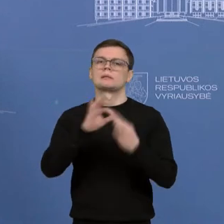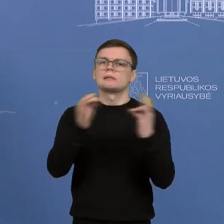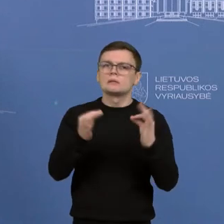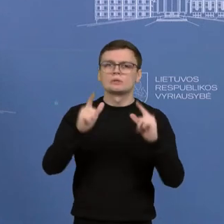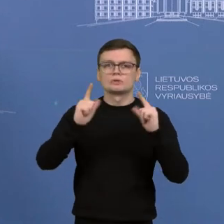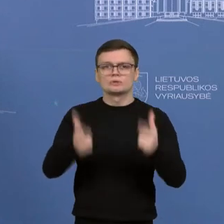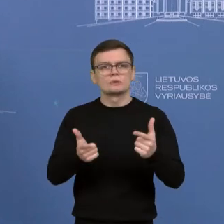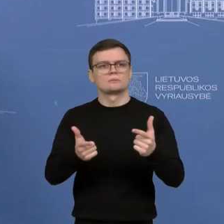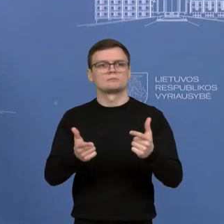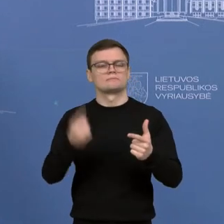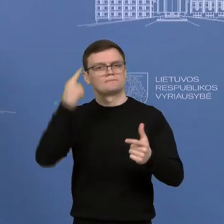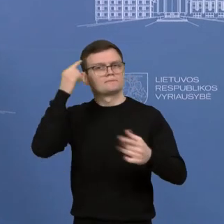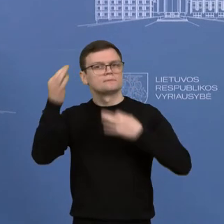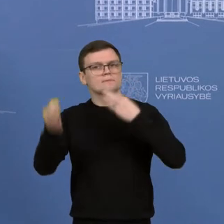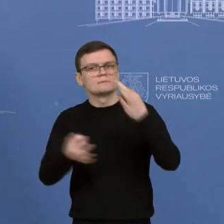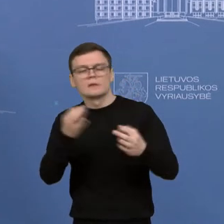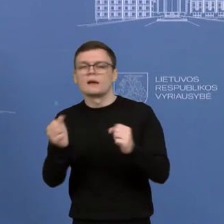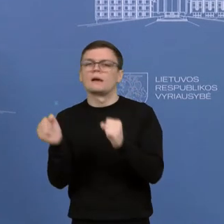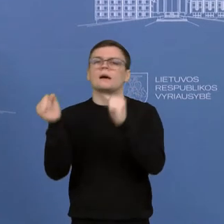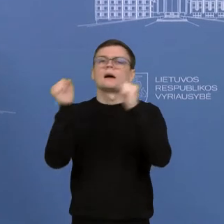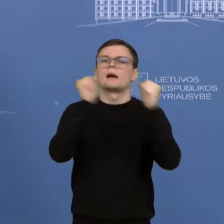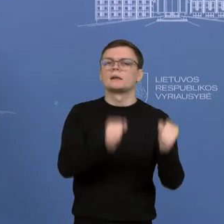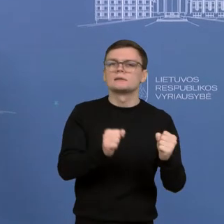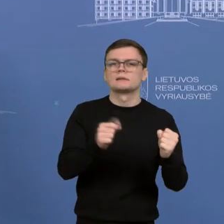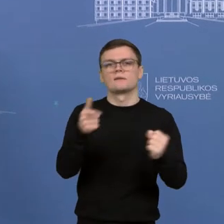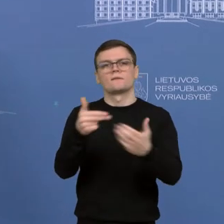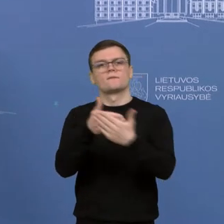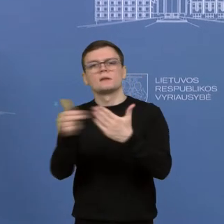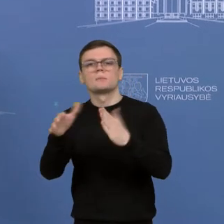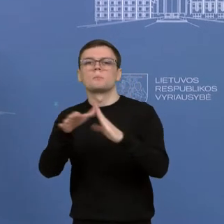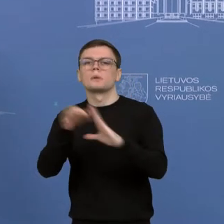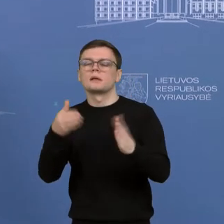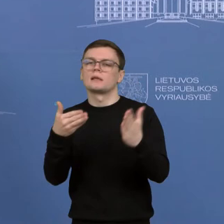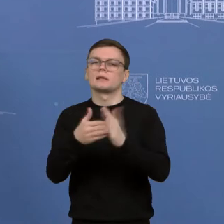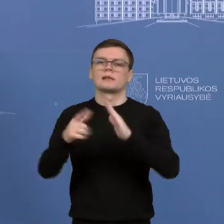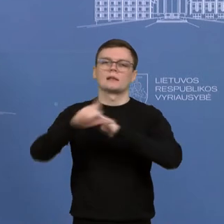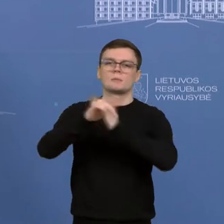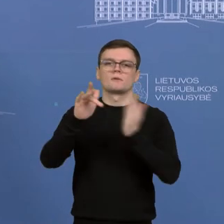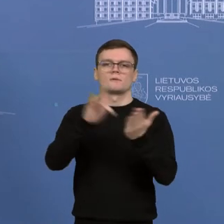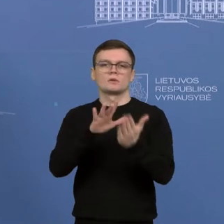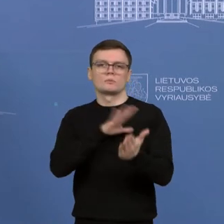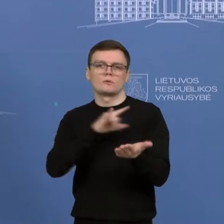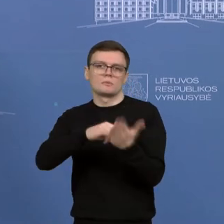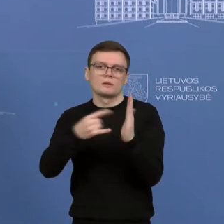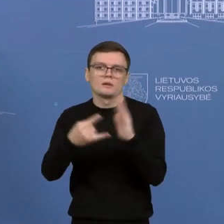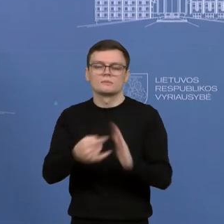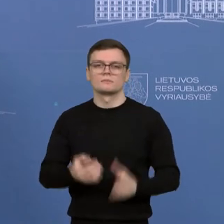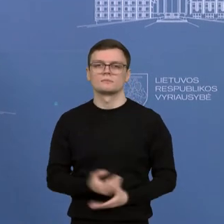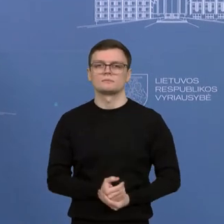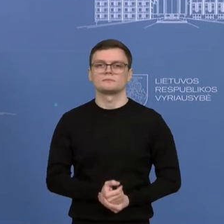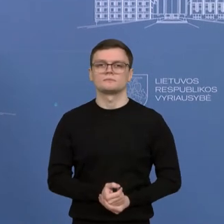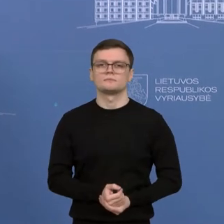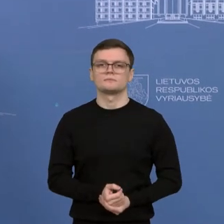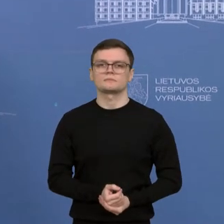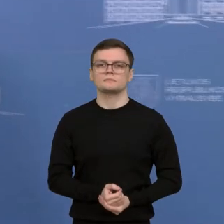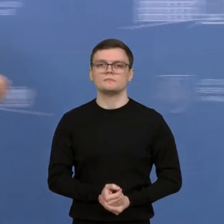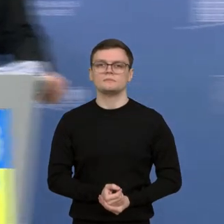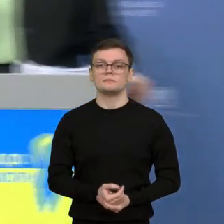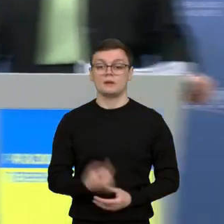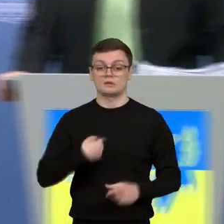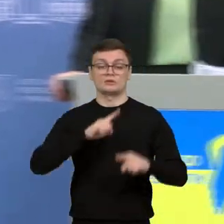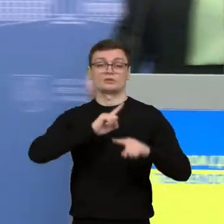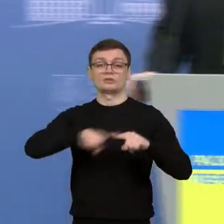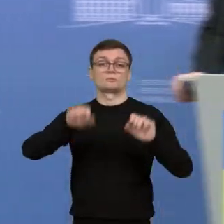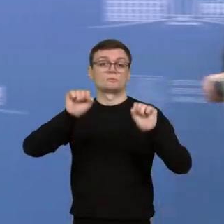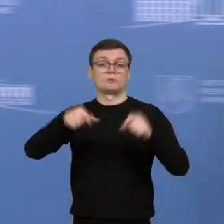svarstoma atidėti to nepriklausomo tiekėjo pasirinkimo, kuris buvo numatytas iki Liepos vidurio. Tai tiek, ačiū. Trumpiausias klausimas, tai aš galiu iš karto